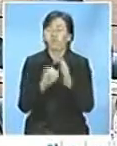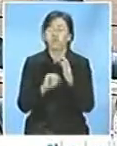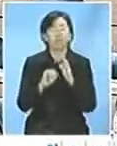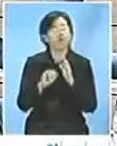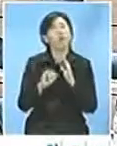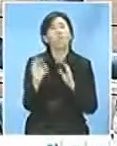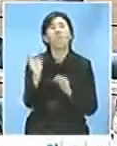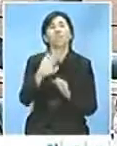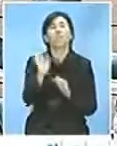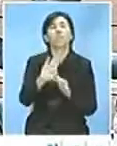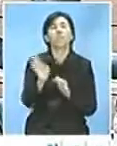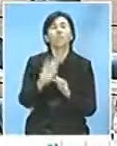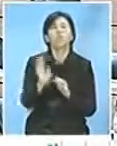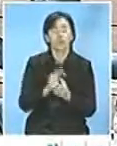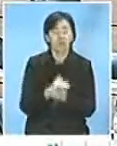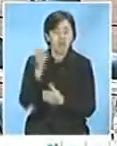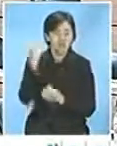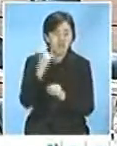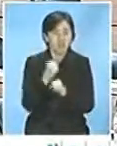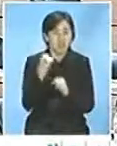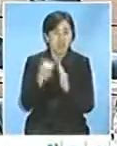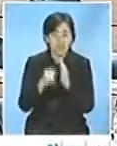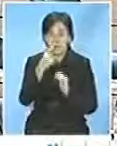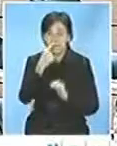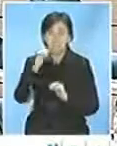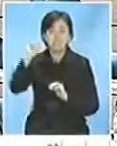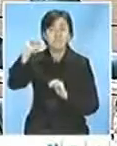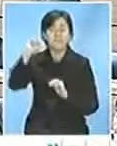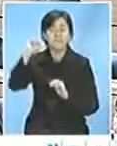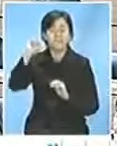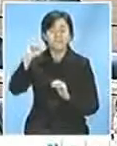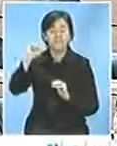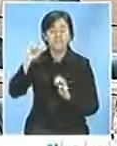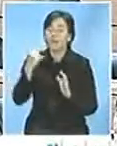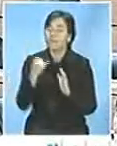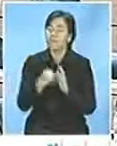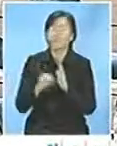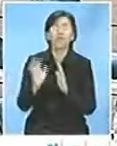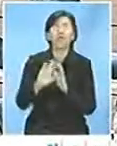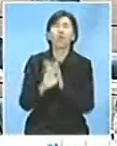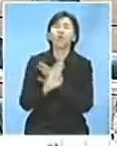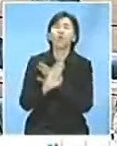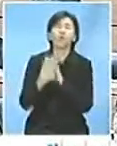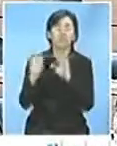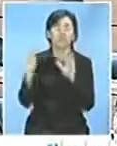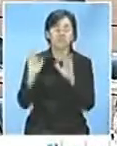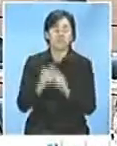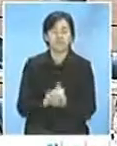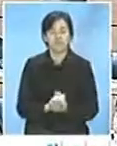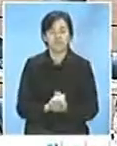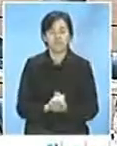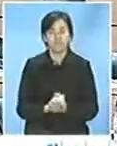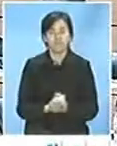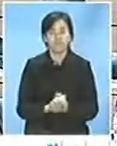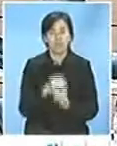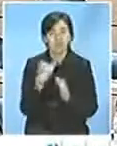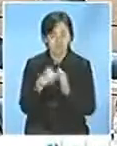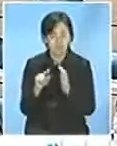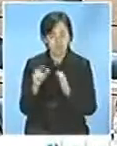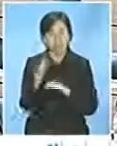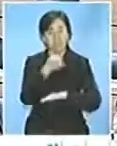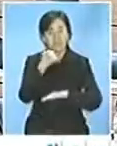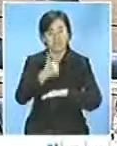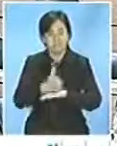ษในความผิดด้วยการกระทำอันเป็นคอมมิวนิสต์ความผิดอันกระทำคอมมิวนิสต์ถือว่าเป็นความผิดทาง